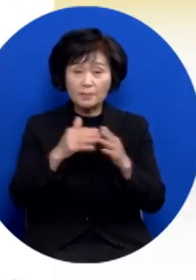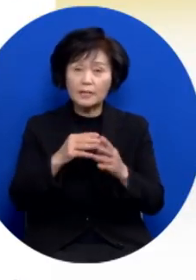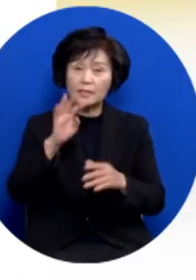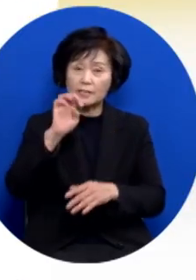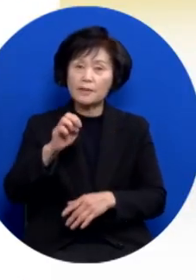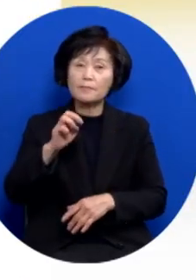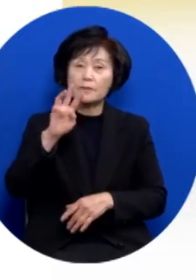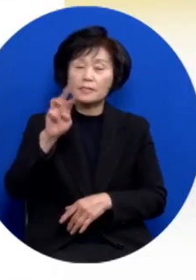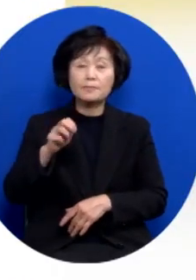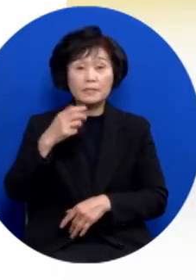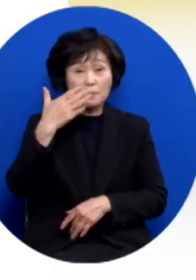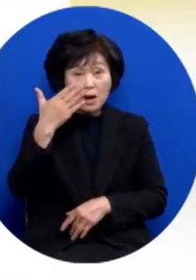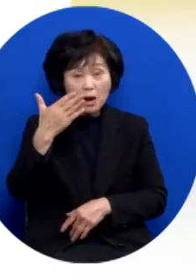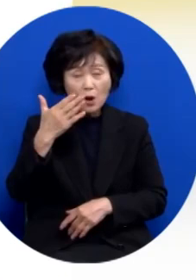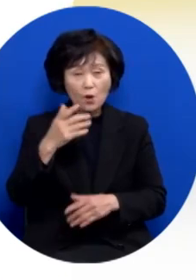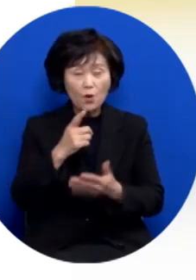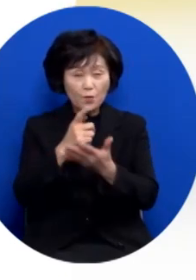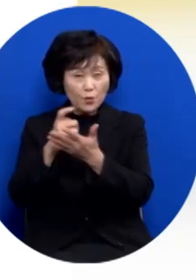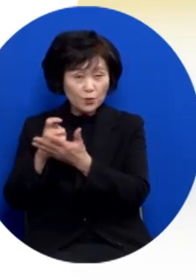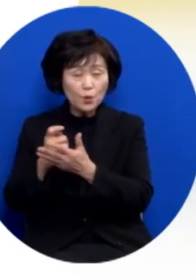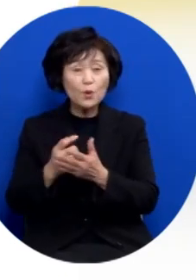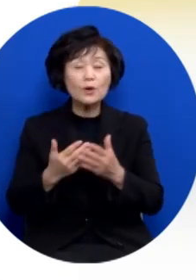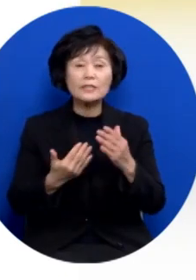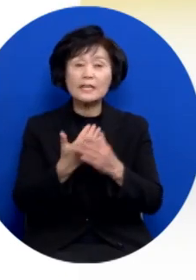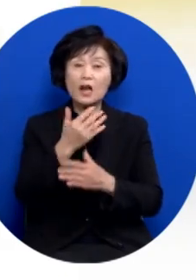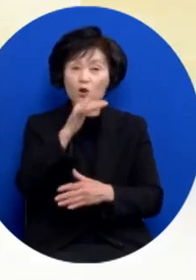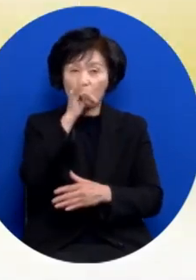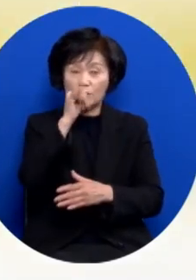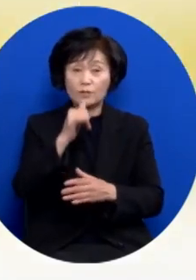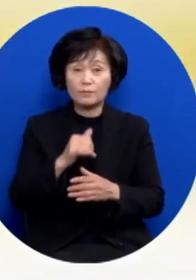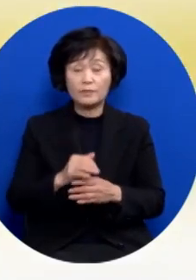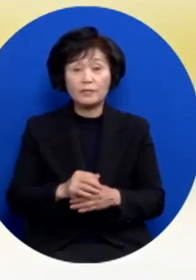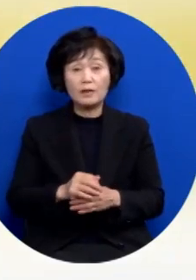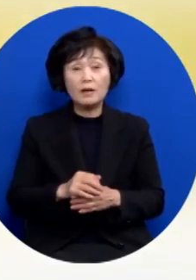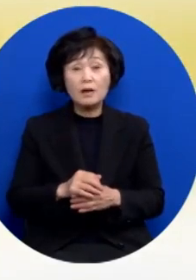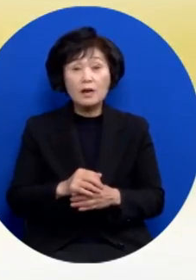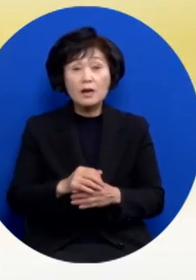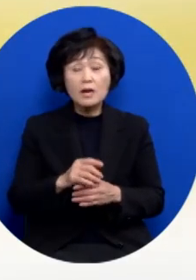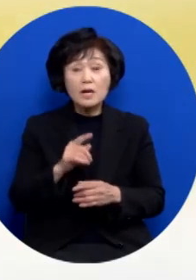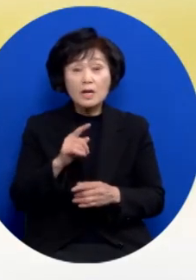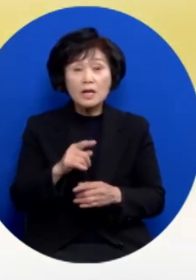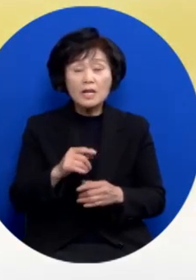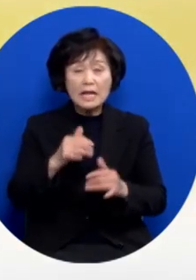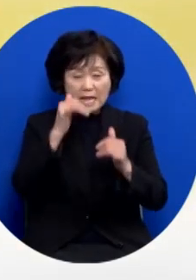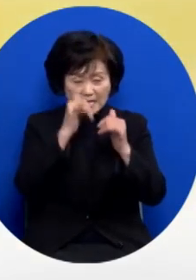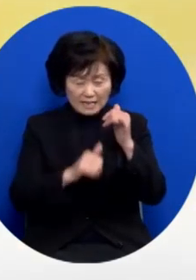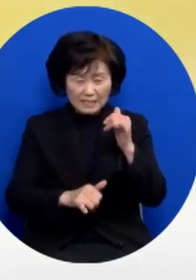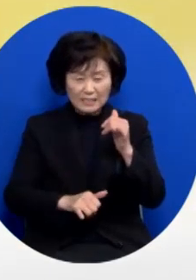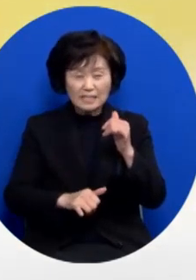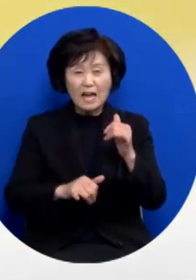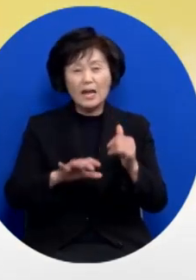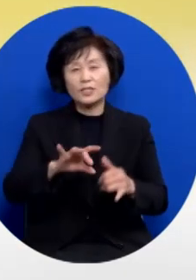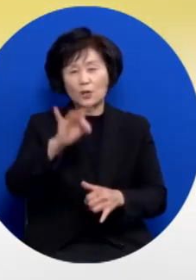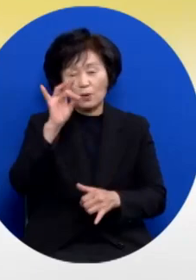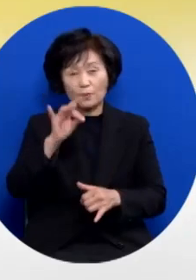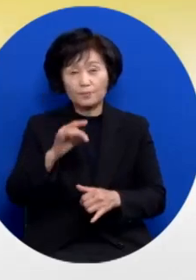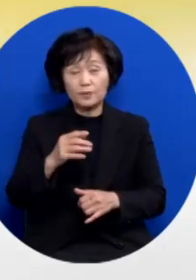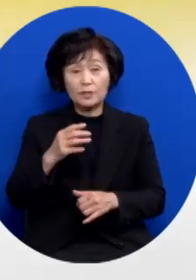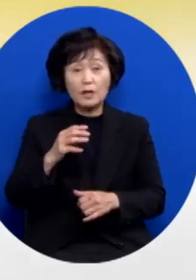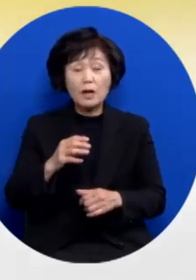39번의 총기 난사 사건이 발생했다고 보도했습니다. 이는 관련 집계가 시작된 이후 역대 최고치라며 3주